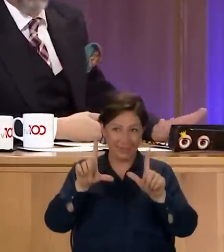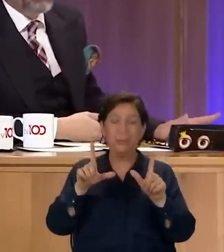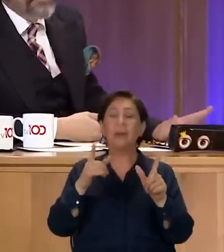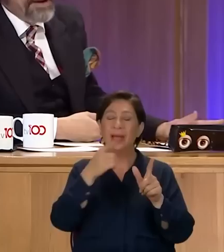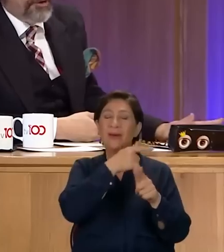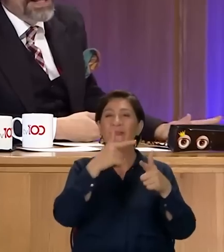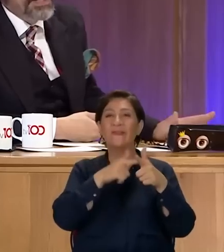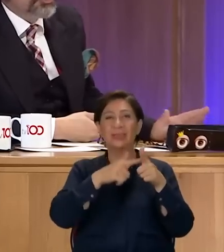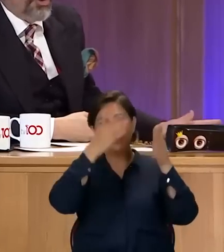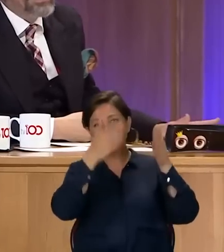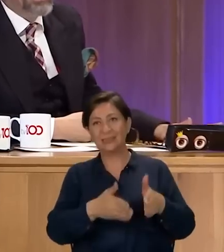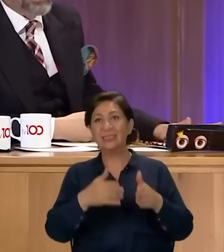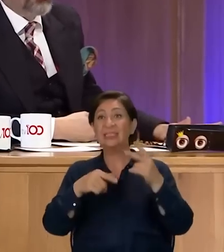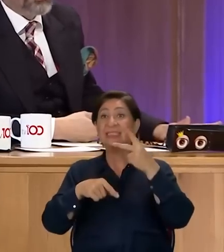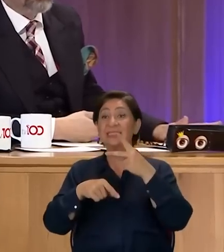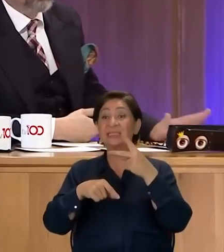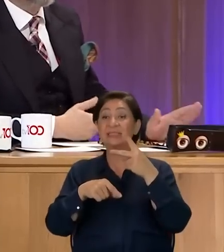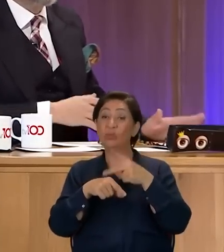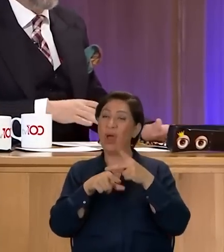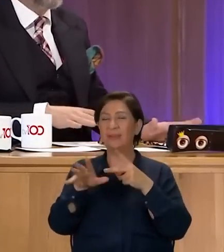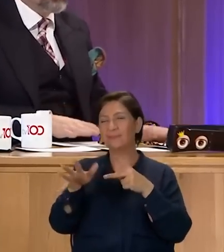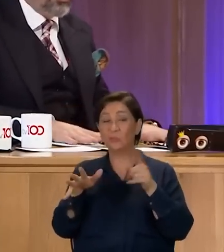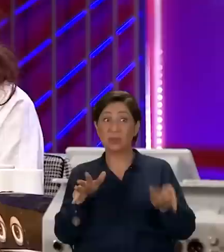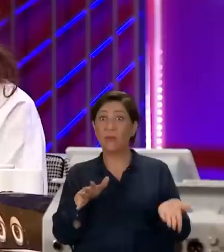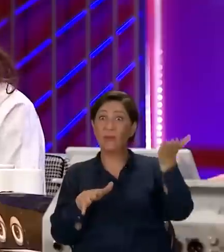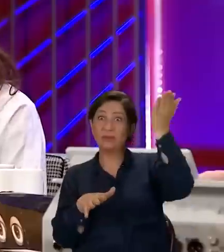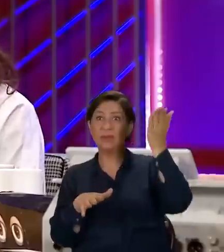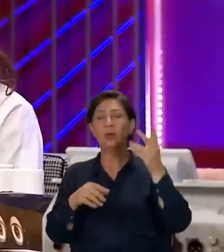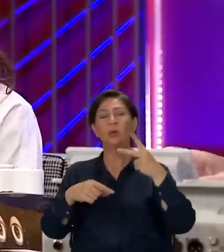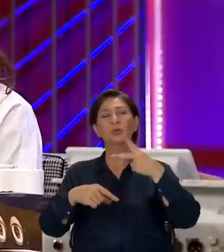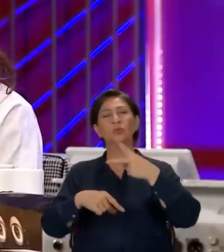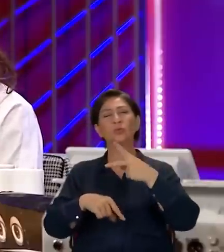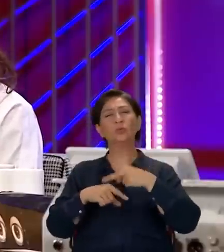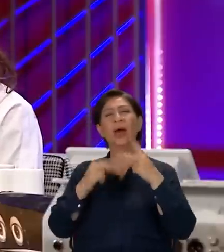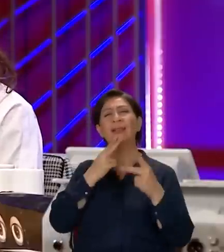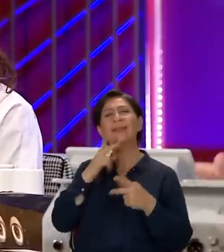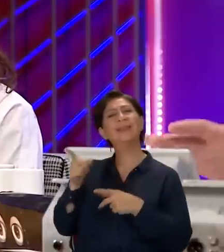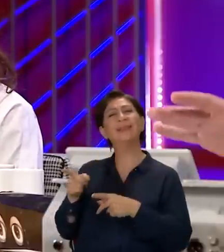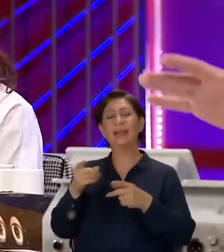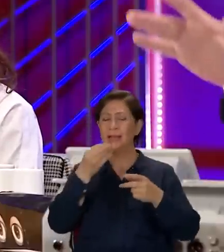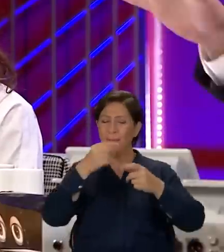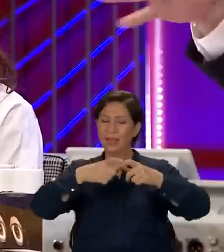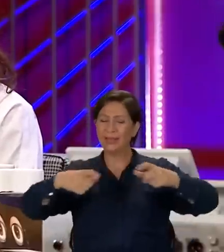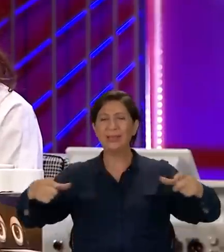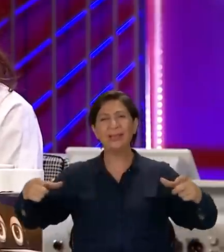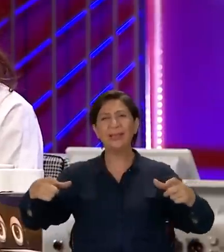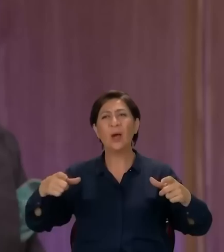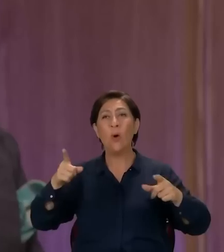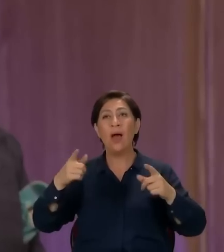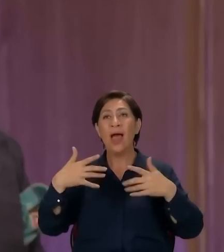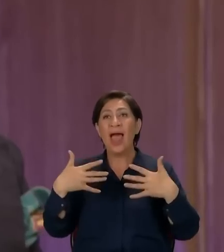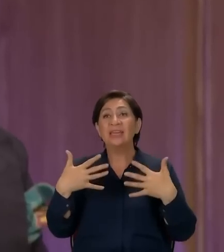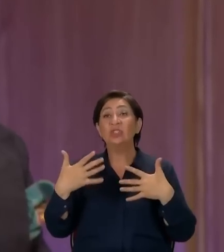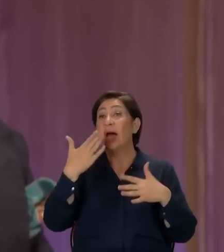ben Fatih'in performansını Zuhal'den daha yüksek buluyorum. Zuhal Topal'la sofrada da o